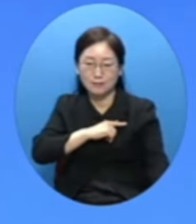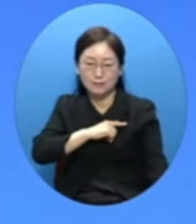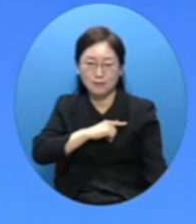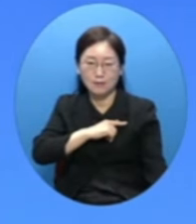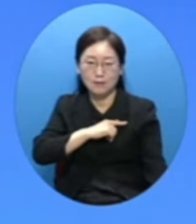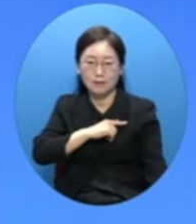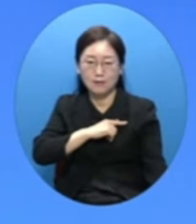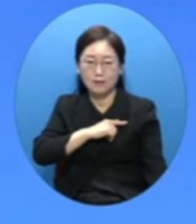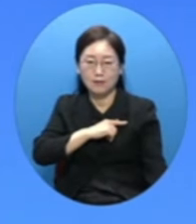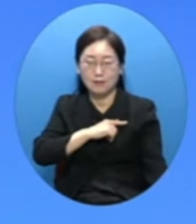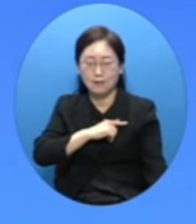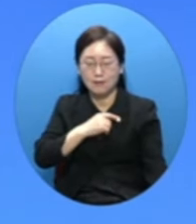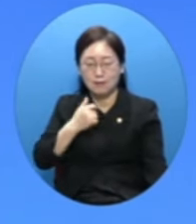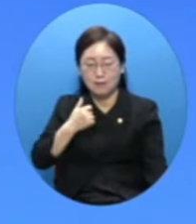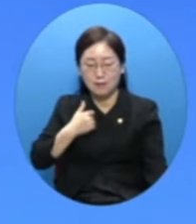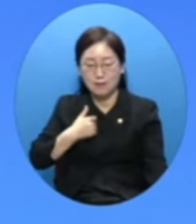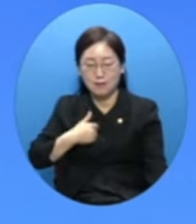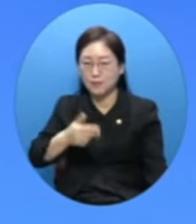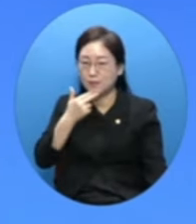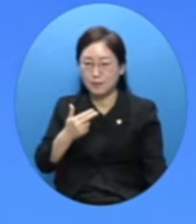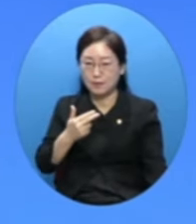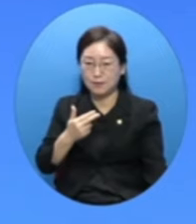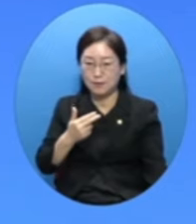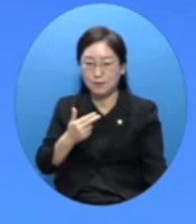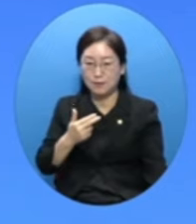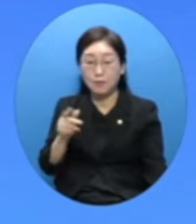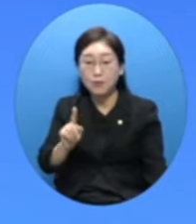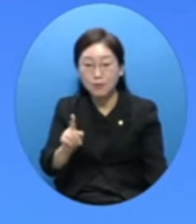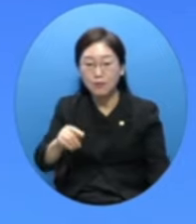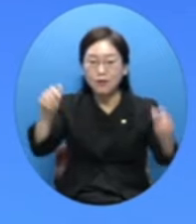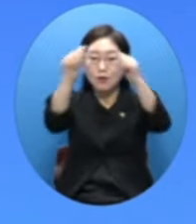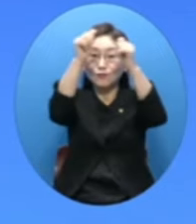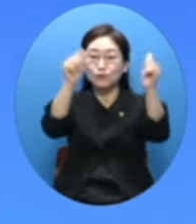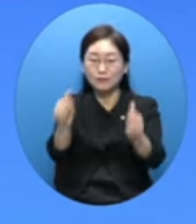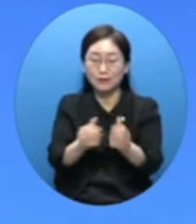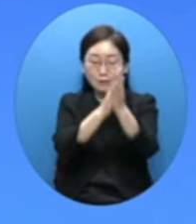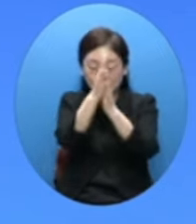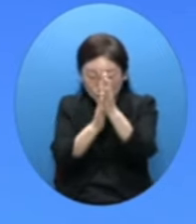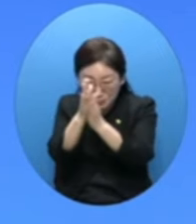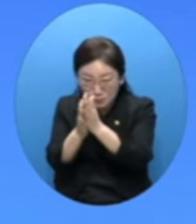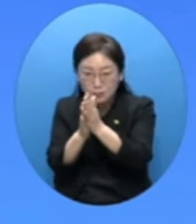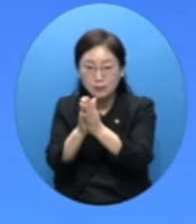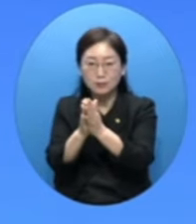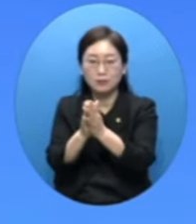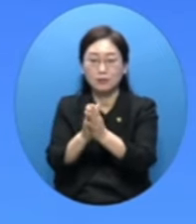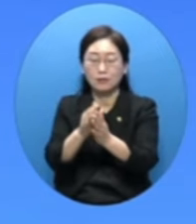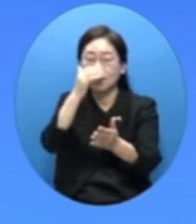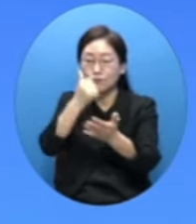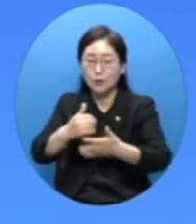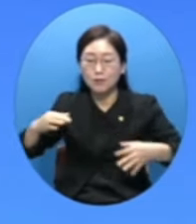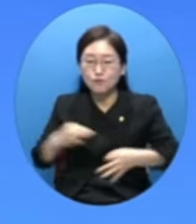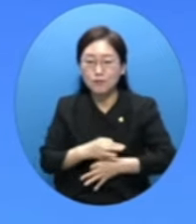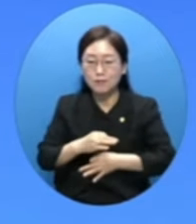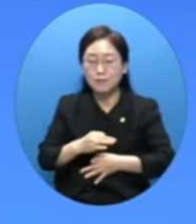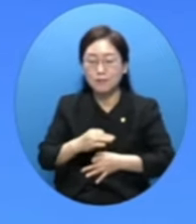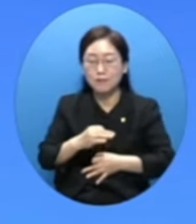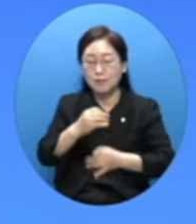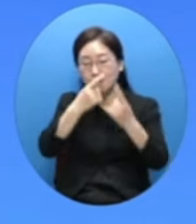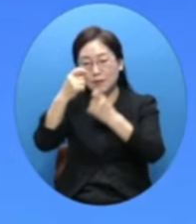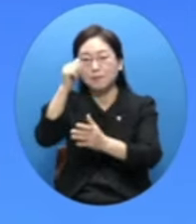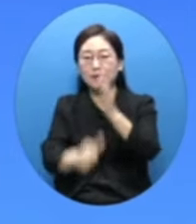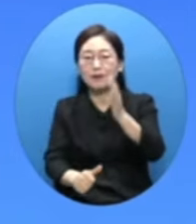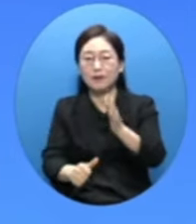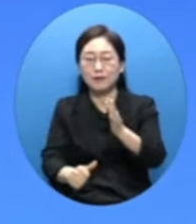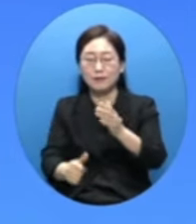가장 기뻐하지 아니하시는 우상숭배를 하고 죄짓고 불리하고 타락해서